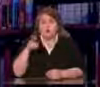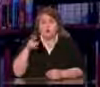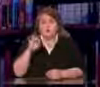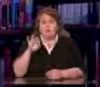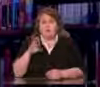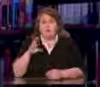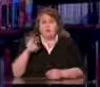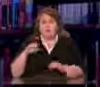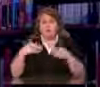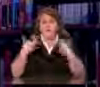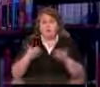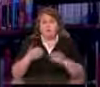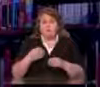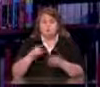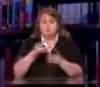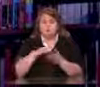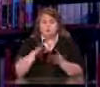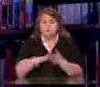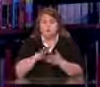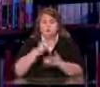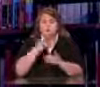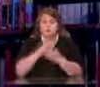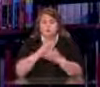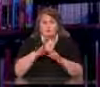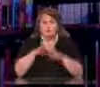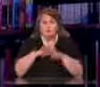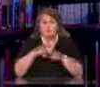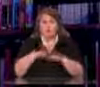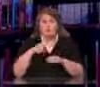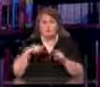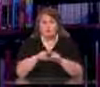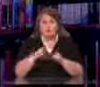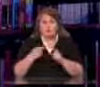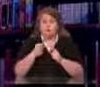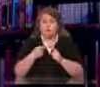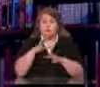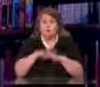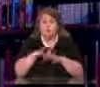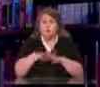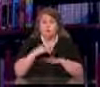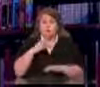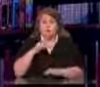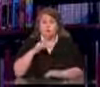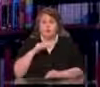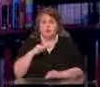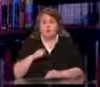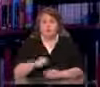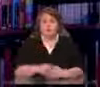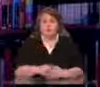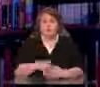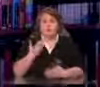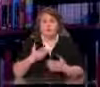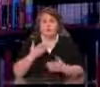Он предложил проводить запись в виде решетку, которую так и прозвали решетка Пинетта.